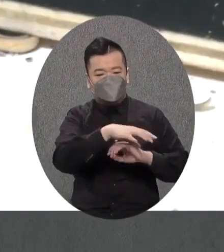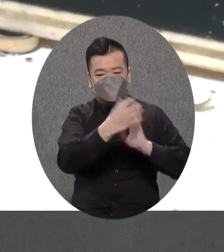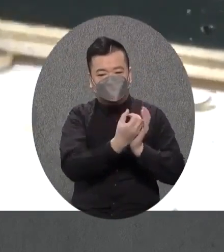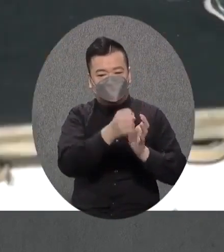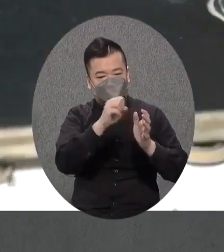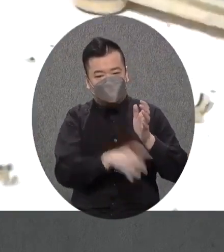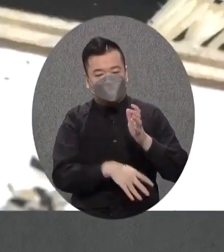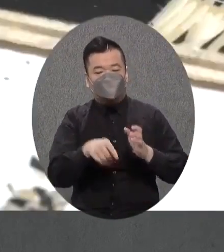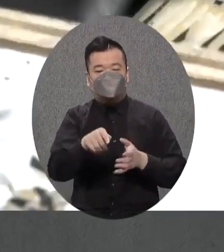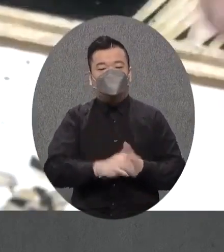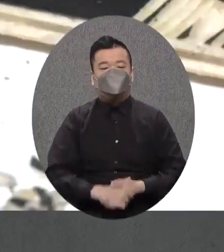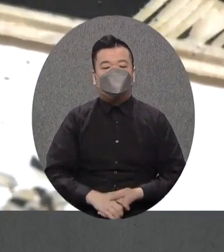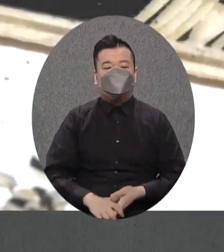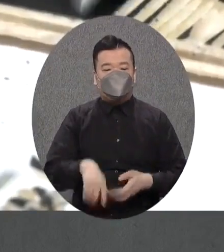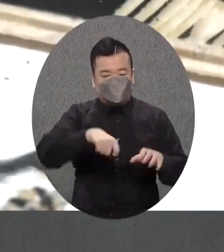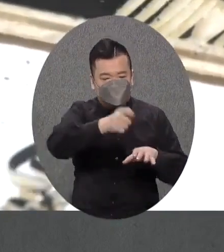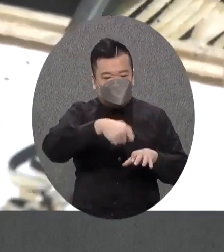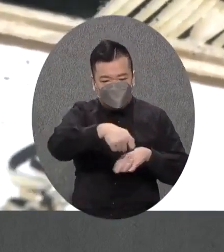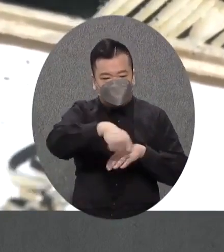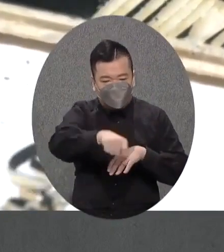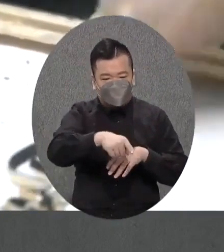哋係移除佢或者係挑走佢。